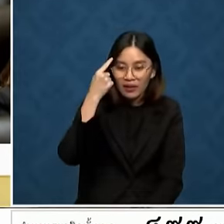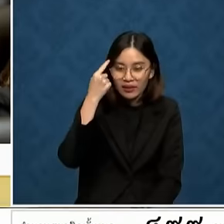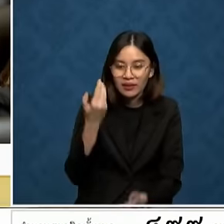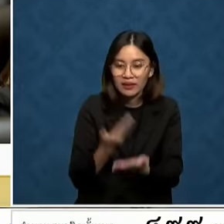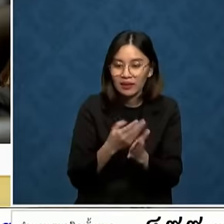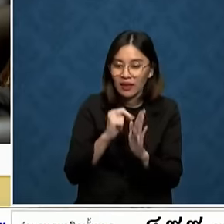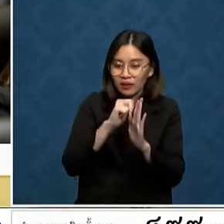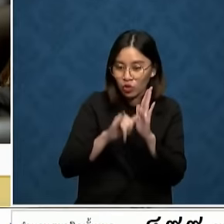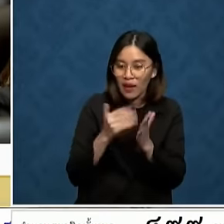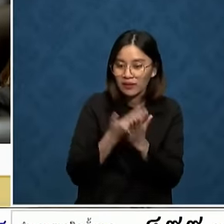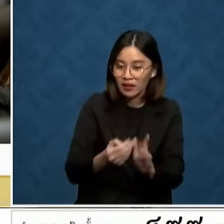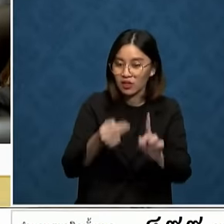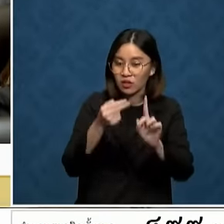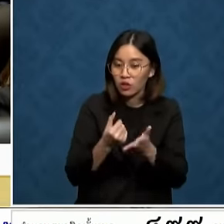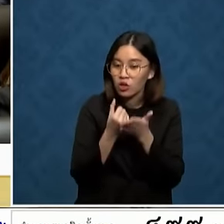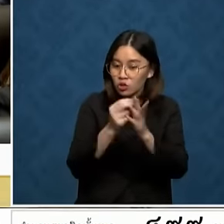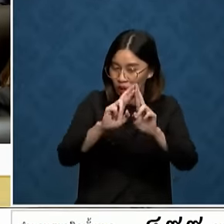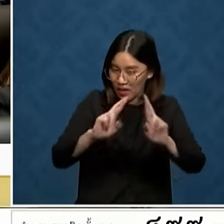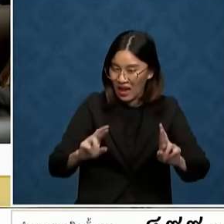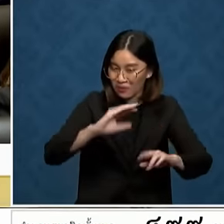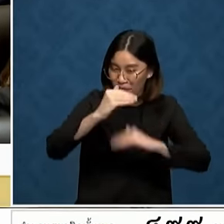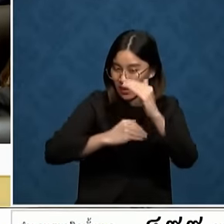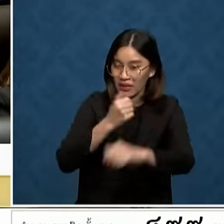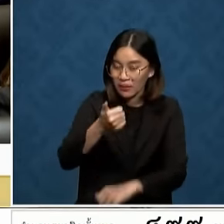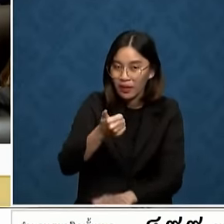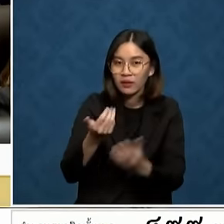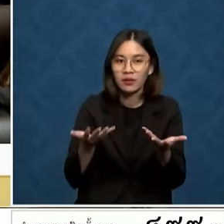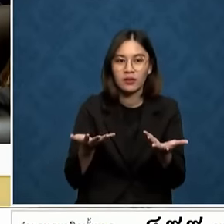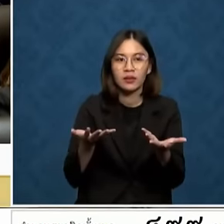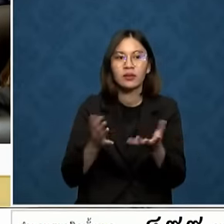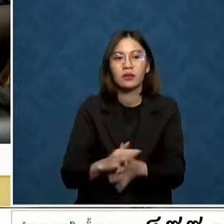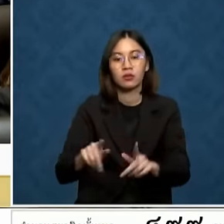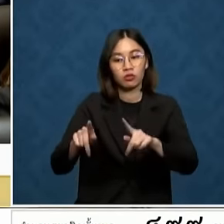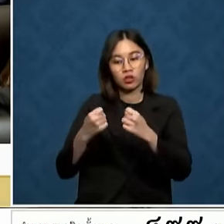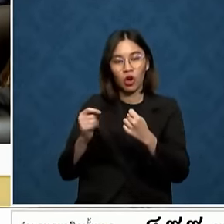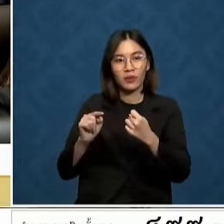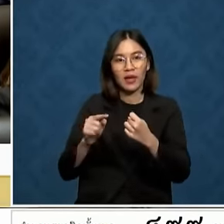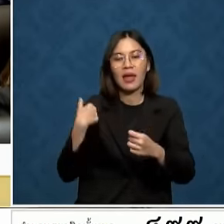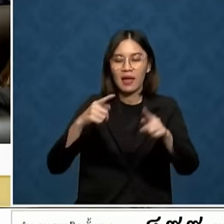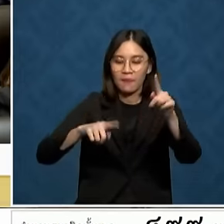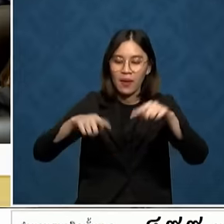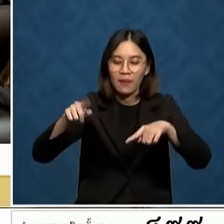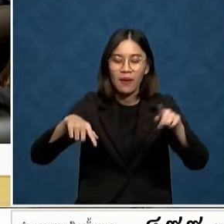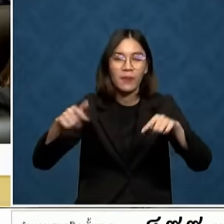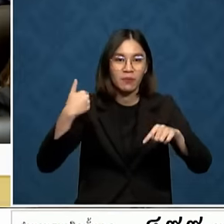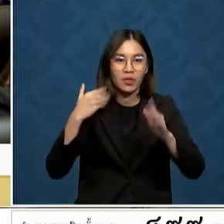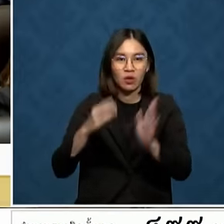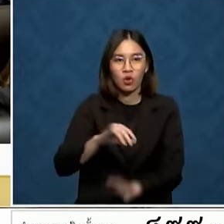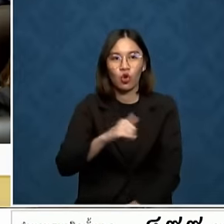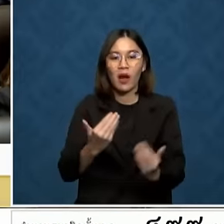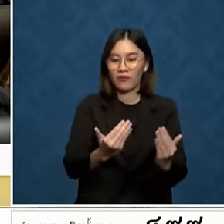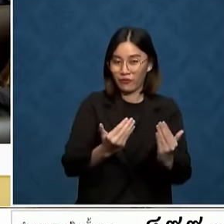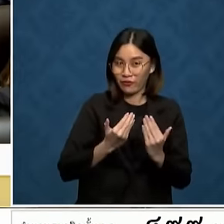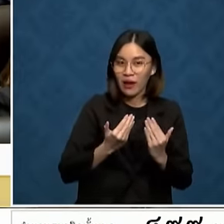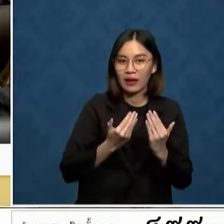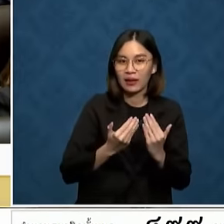obia chiudo wallet นั้นจะช่วยรานพี่หอไม่ดวยคเผหมทนะครัตบทไดกบมาคอนข้หลหายบางท่านก็ฝากใหผม